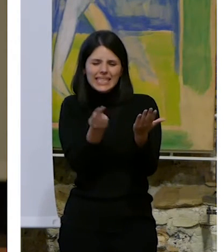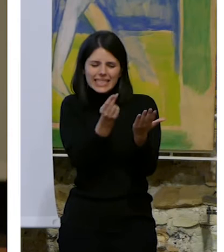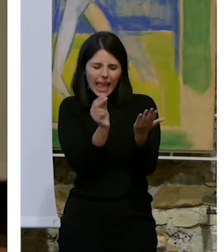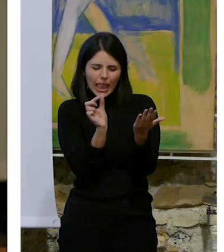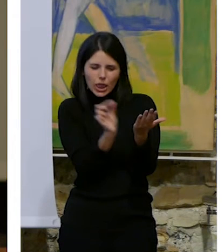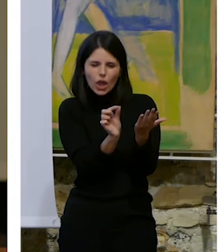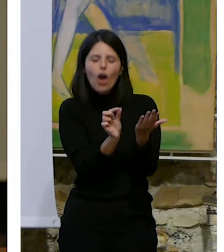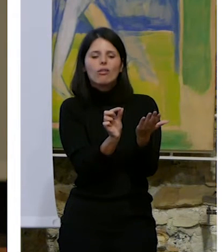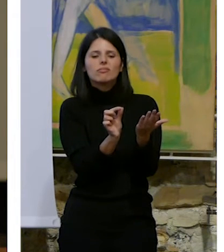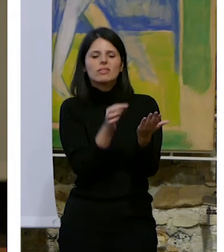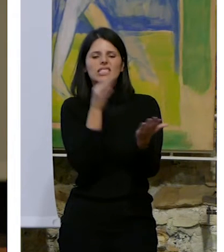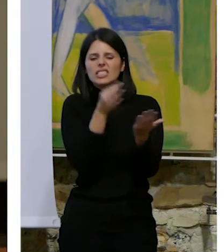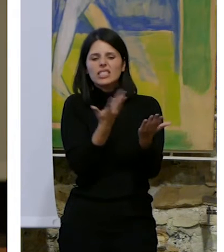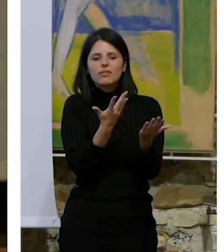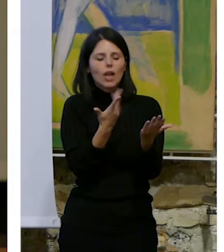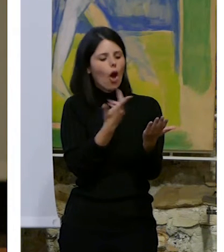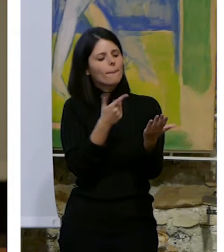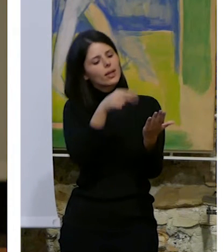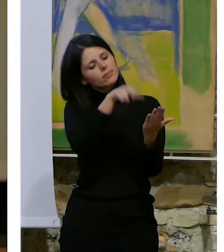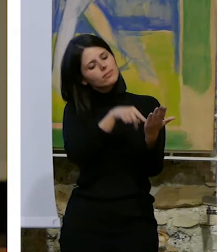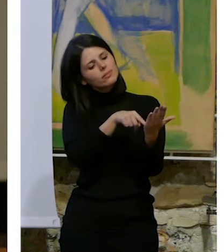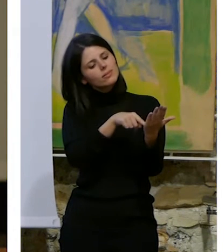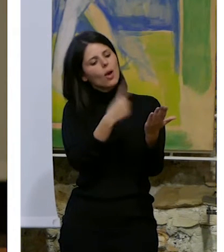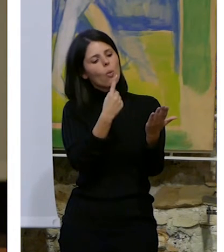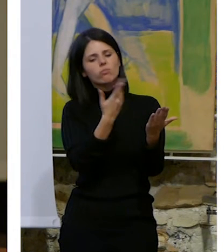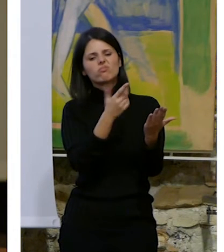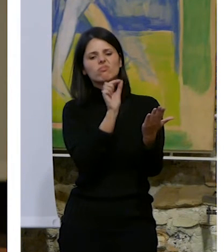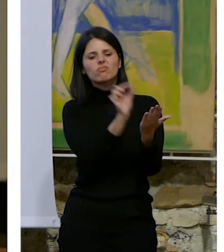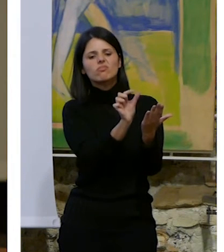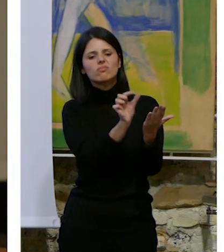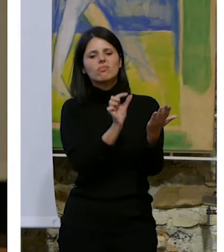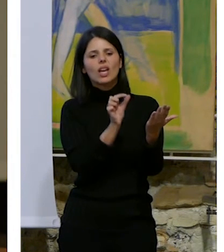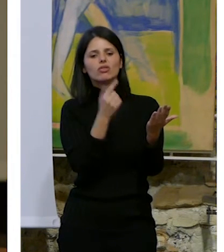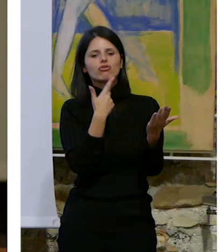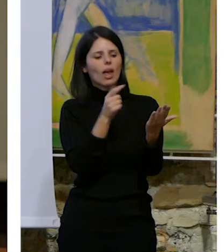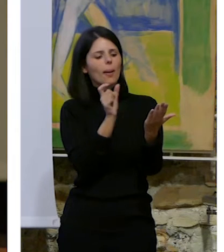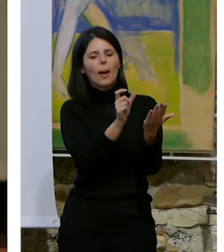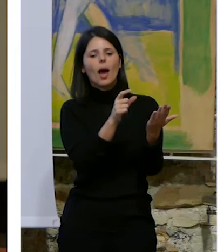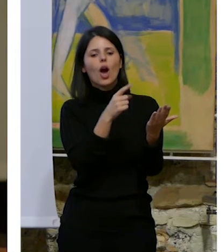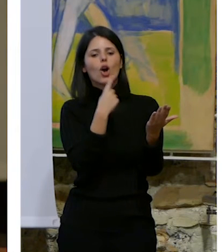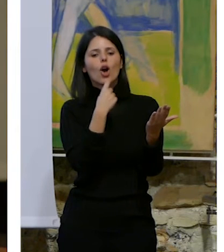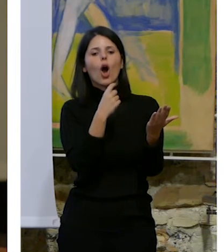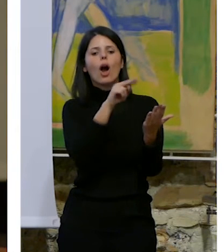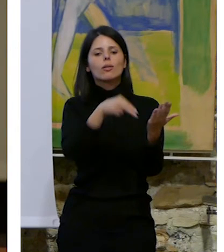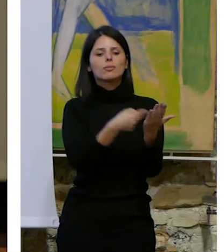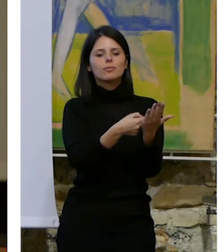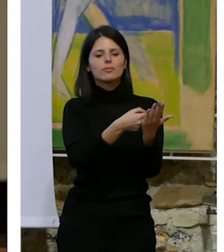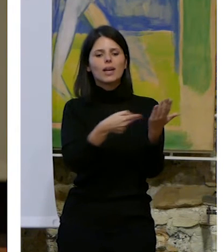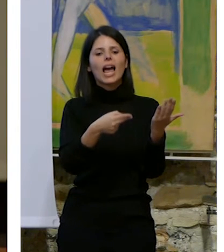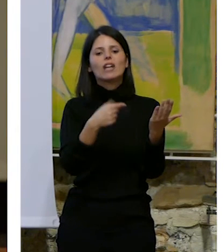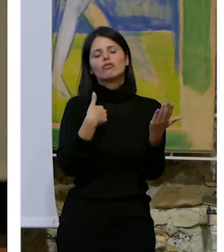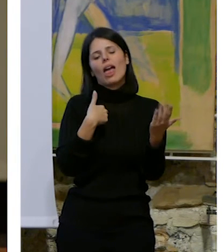che indicano, talvolta anche per girare velocemente il testo c'è un ditone rosso, dipinto in rosso, che si chiama la rubrica. Tutti